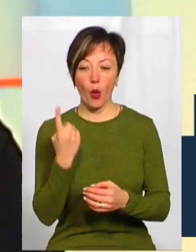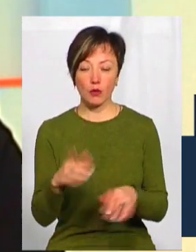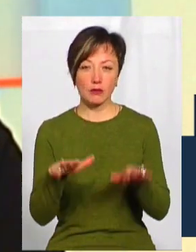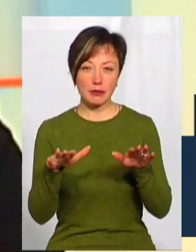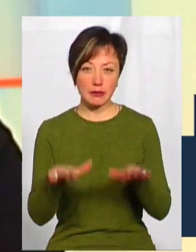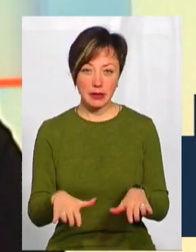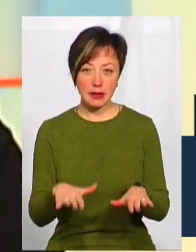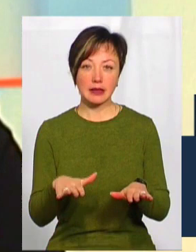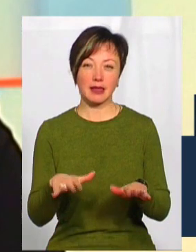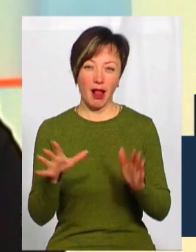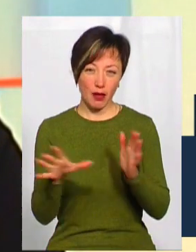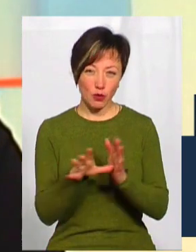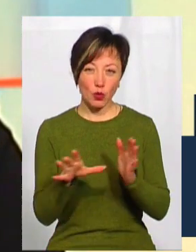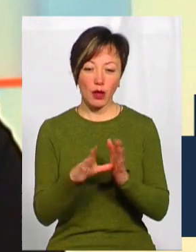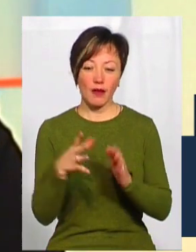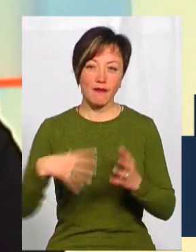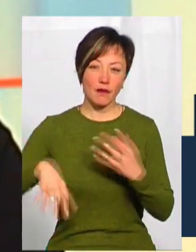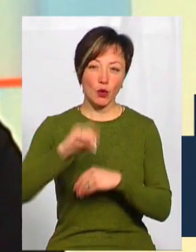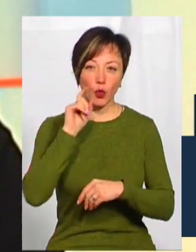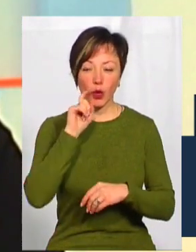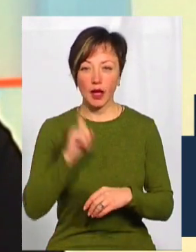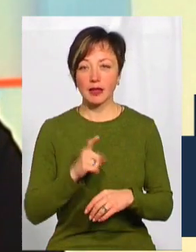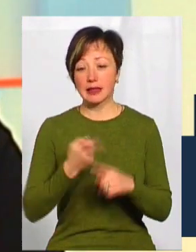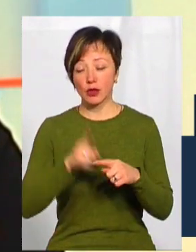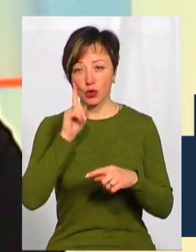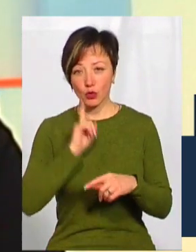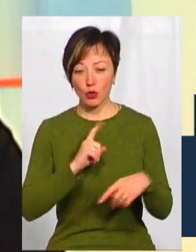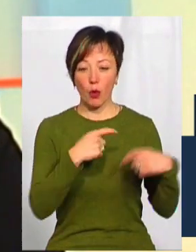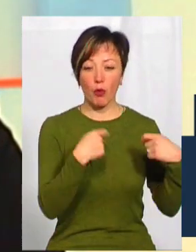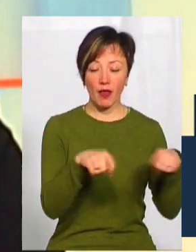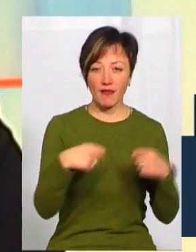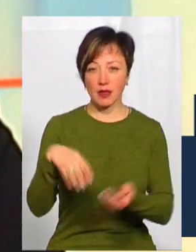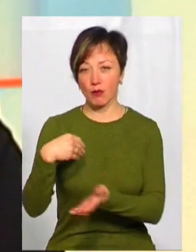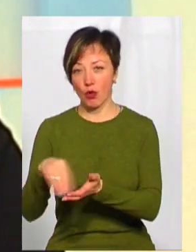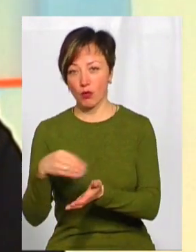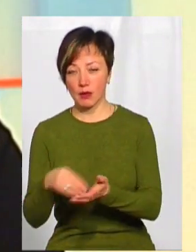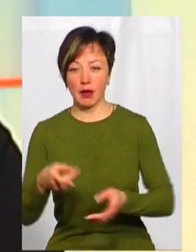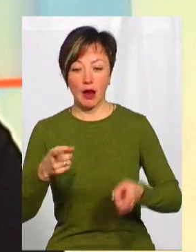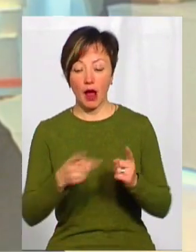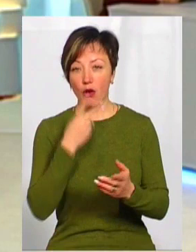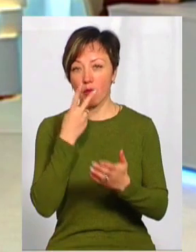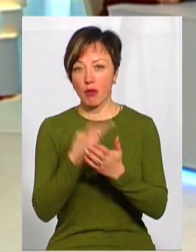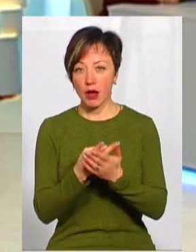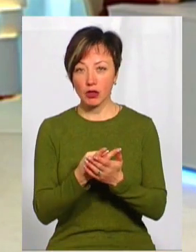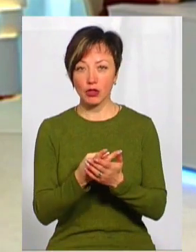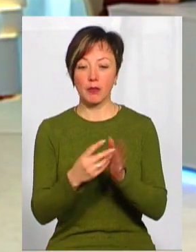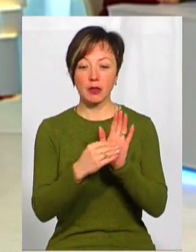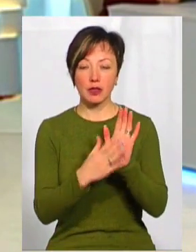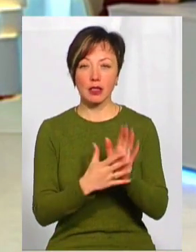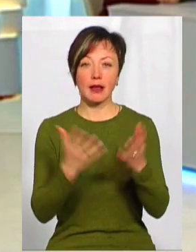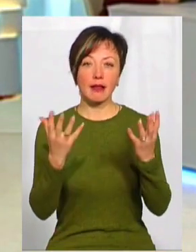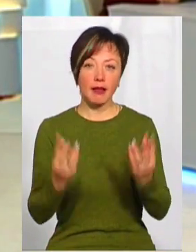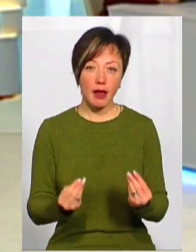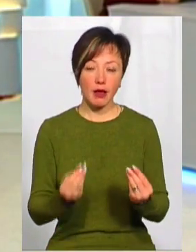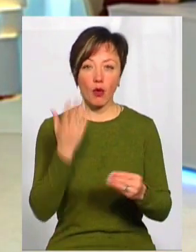на всю Україну. Дійсно, це дуже зручно, і покупцям, і продавцям воно буде. Реально, бачиш, призначений день, коли